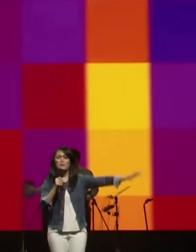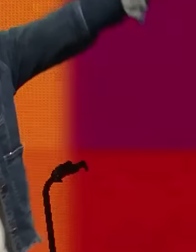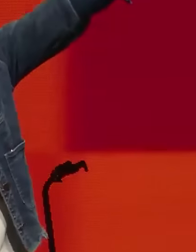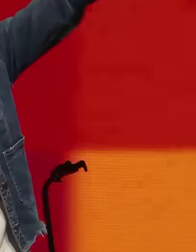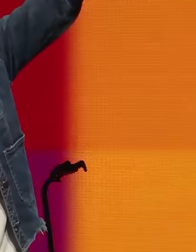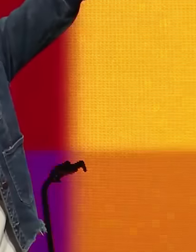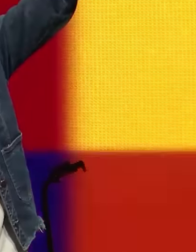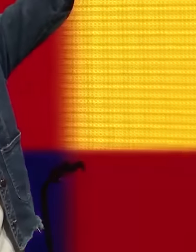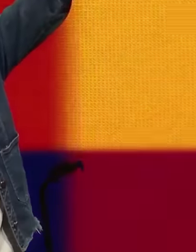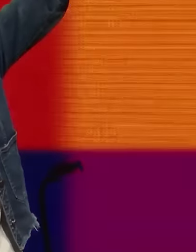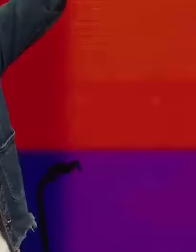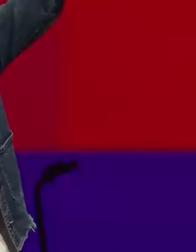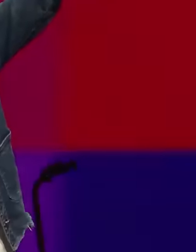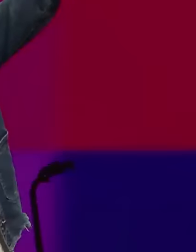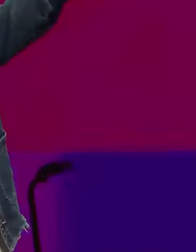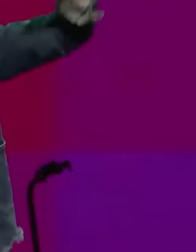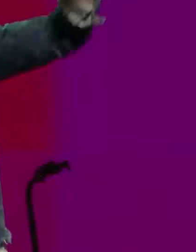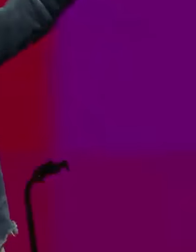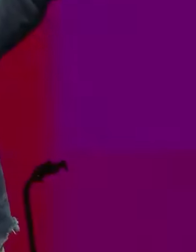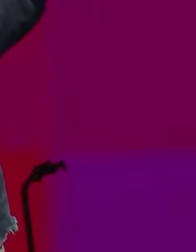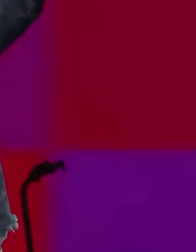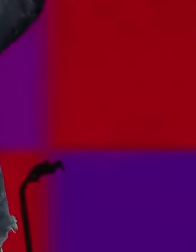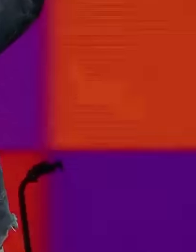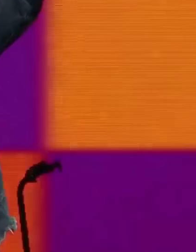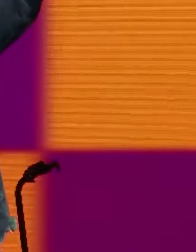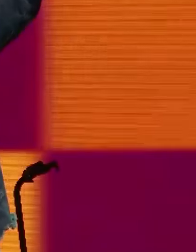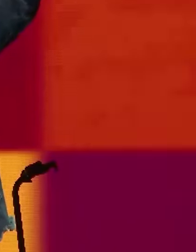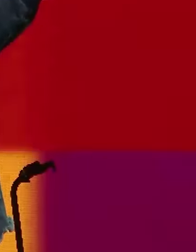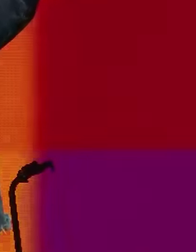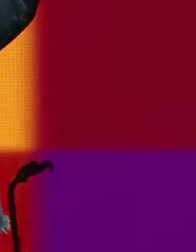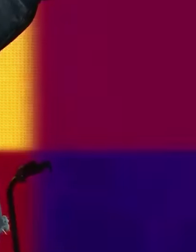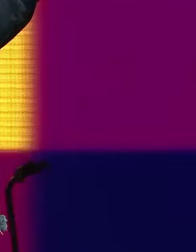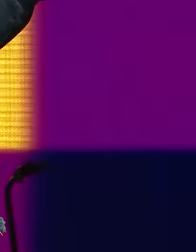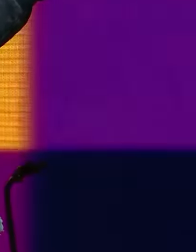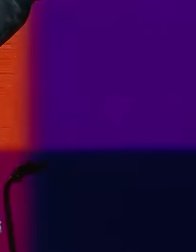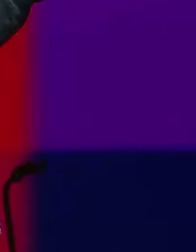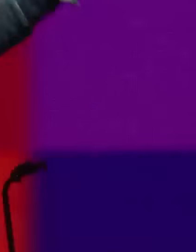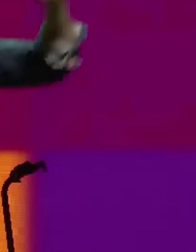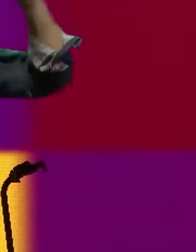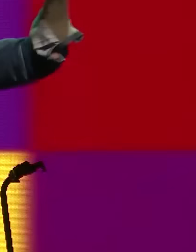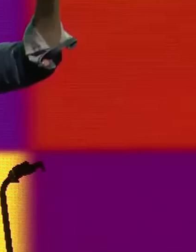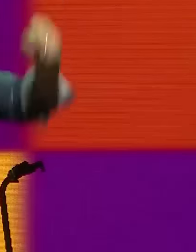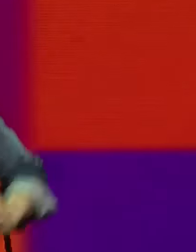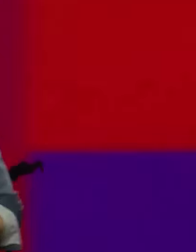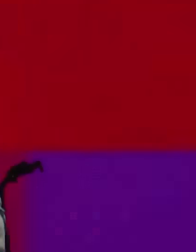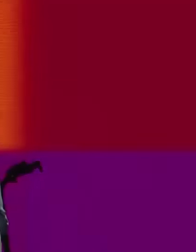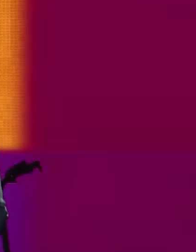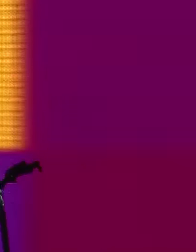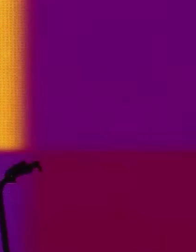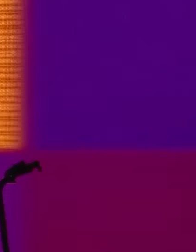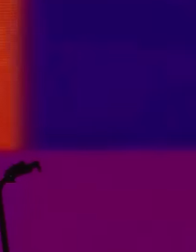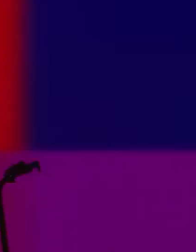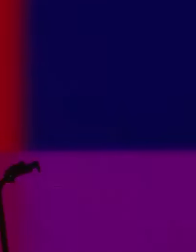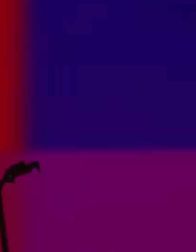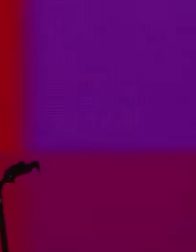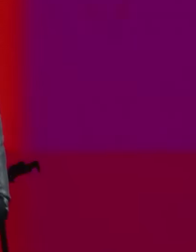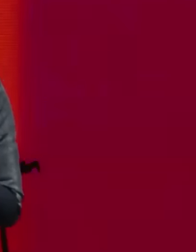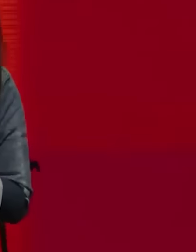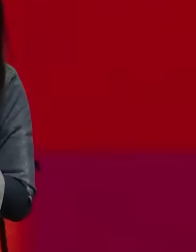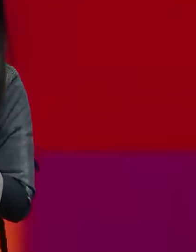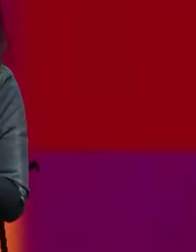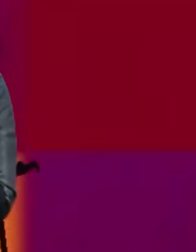Kami bawa pujian, nyanyian kemenangan. Masuki